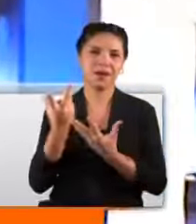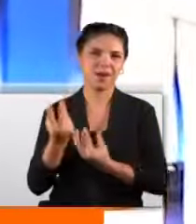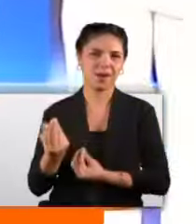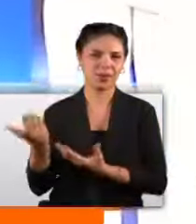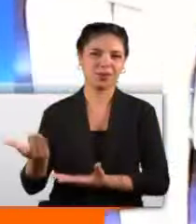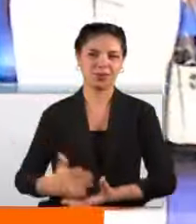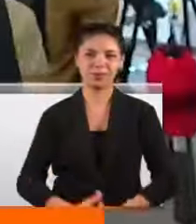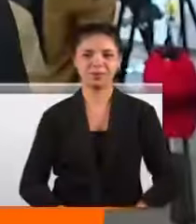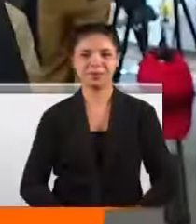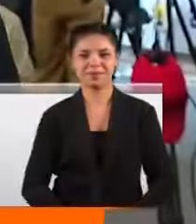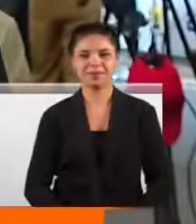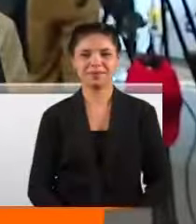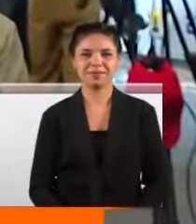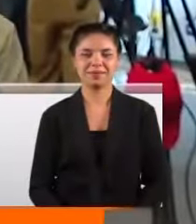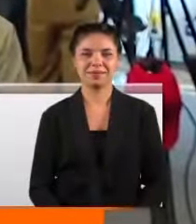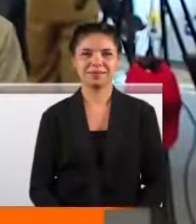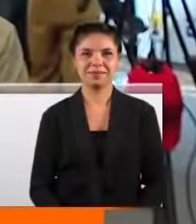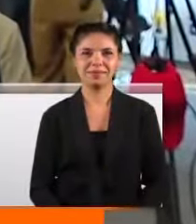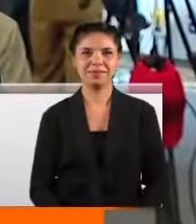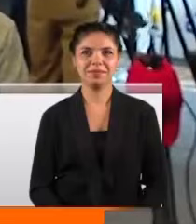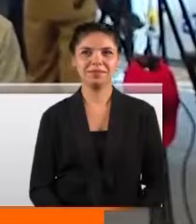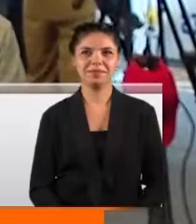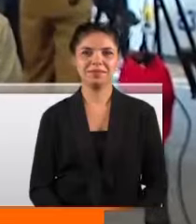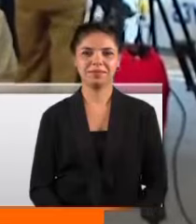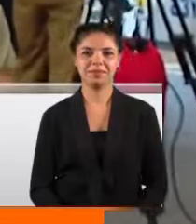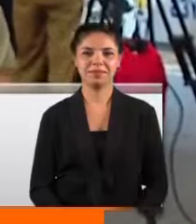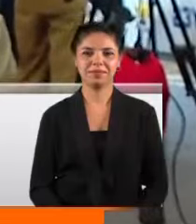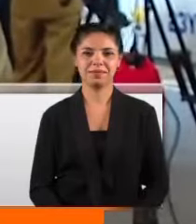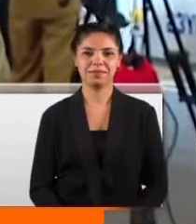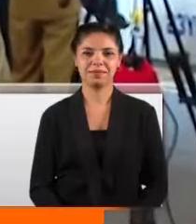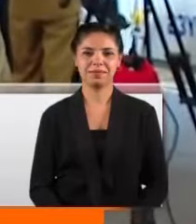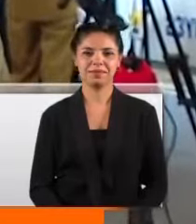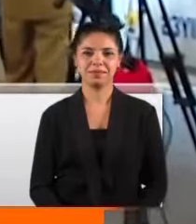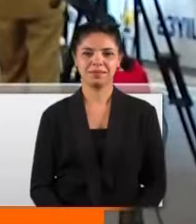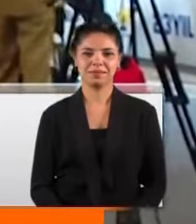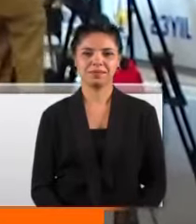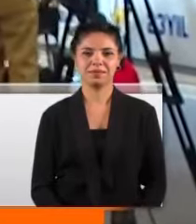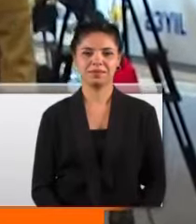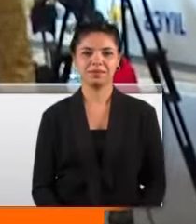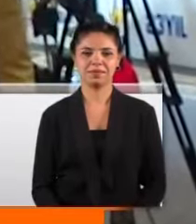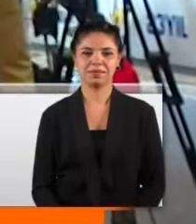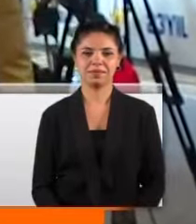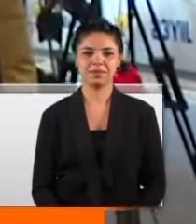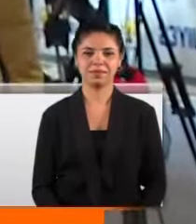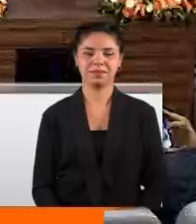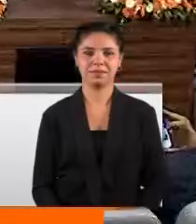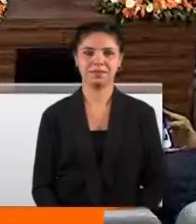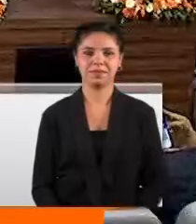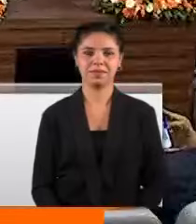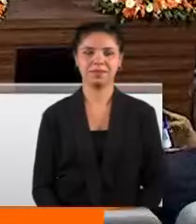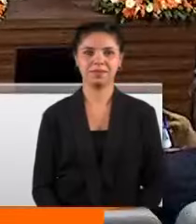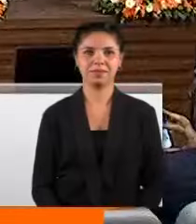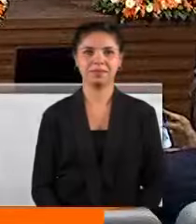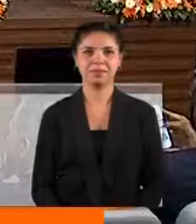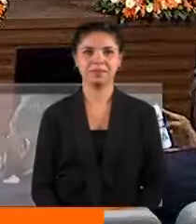oldu. AK Parti her daim ortak aklın sesi olarak konumlanmış bir parti. Bu anlamda kucaklayıcı bir parti, kapsayıcı bir parti.